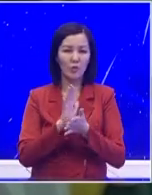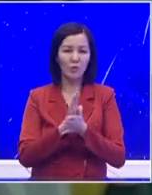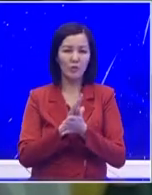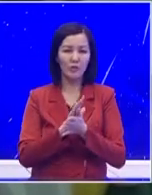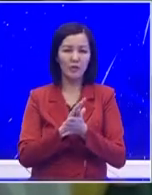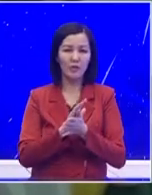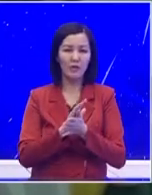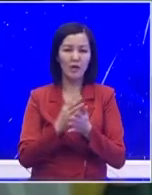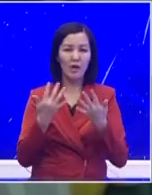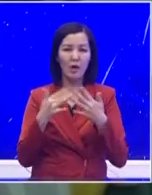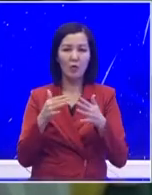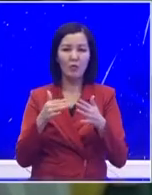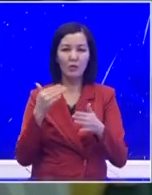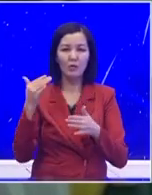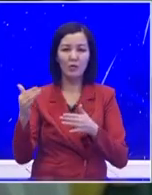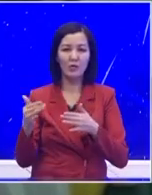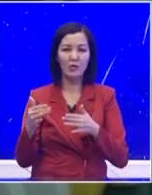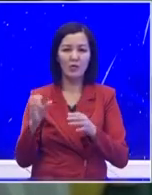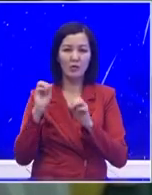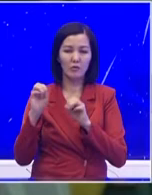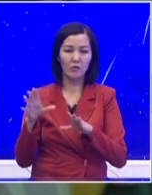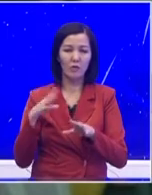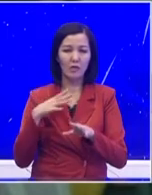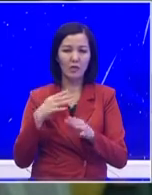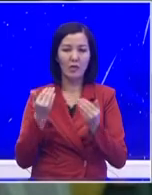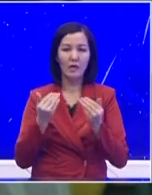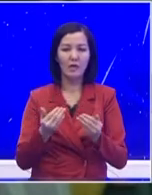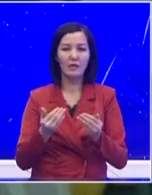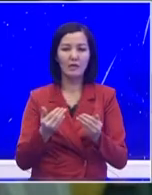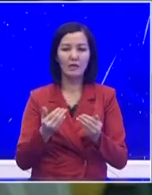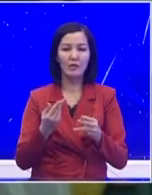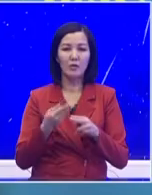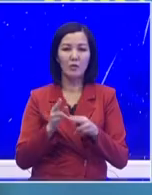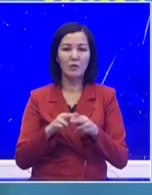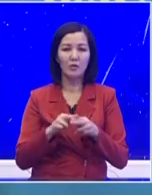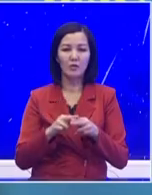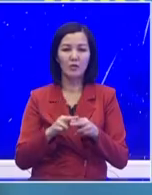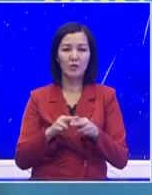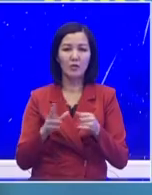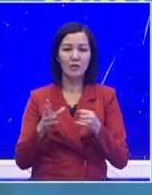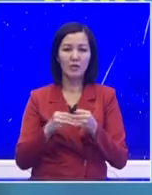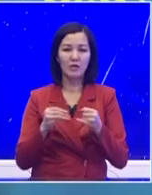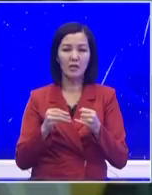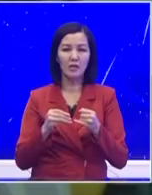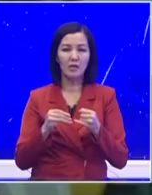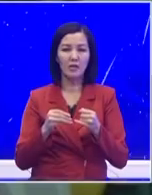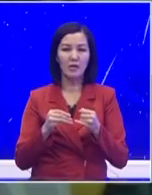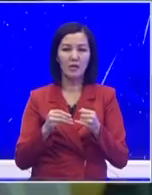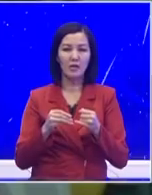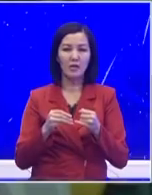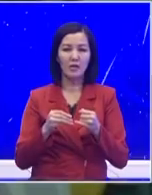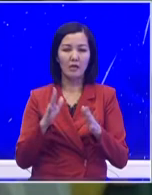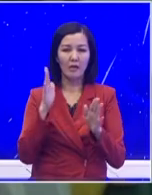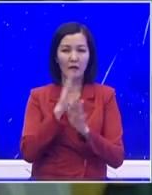каналдың ар жағындағы күл қоқыс төгіп полигонына төгеді. Қазір ол жердің жағдайы өте мүшкіл, аянышты жағдайда.